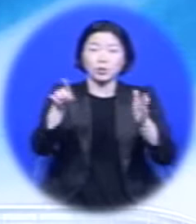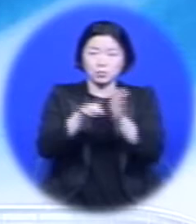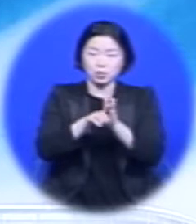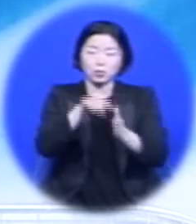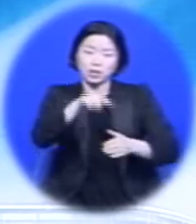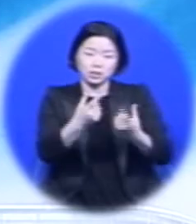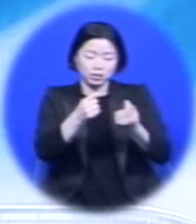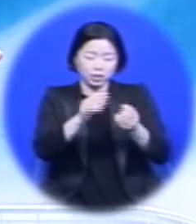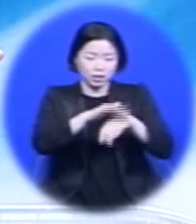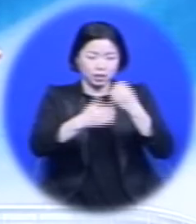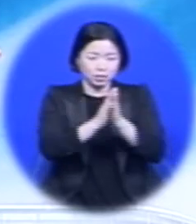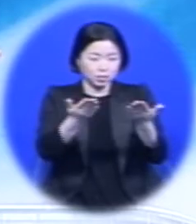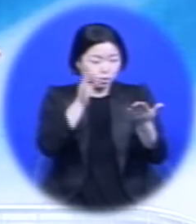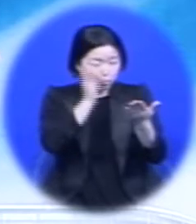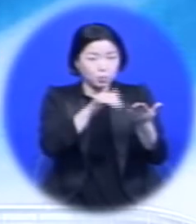그렇게 성경을 보고 계십니까?